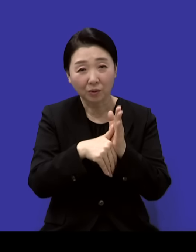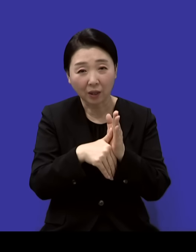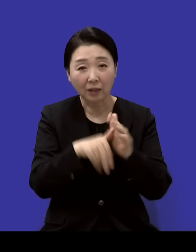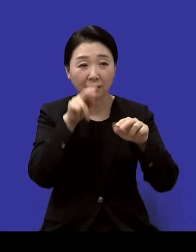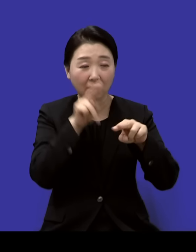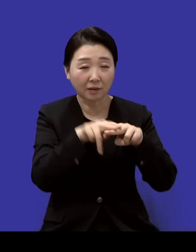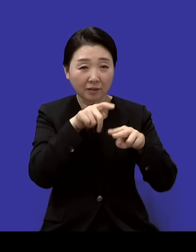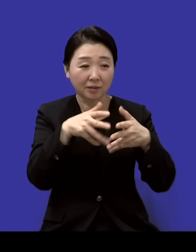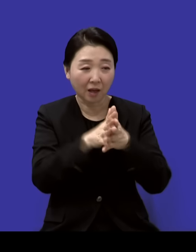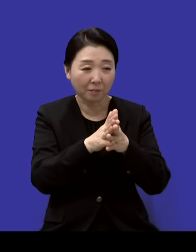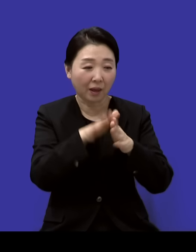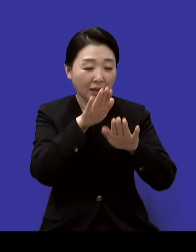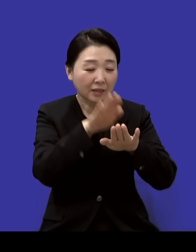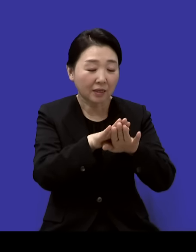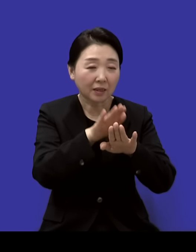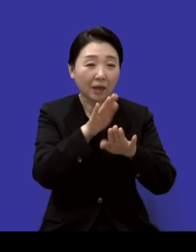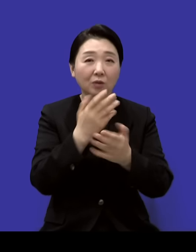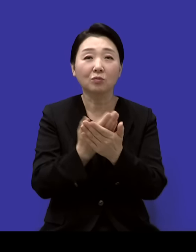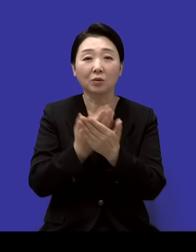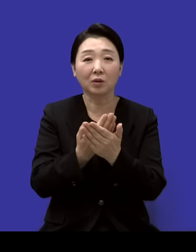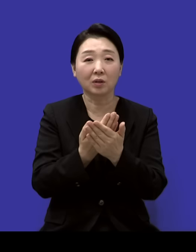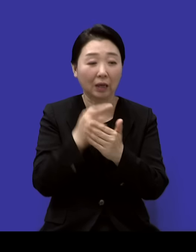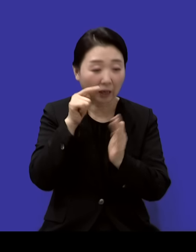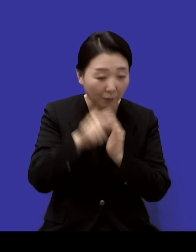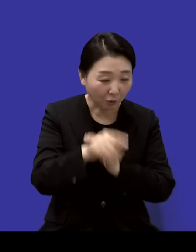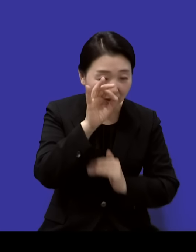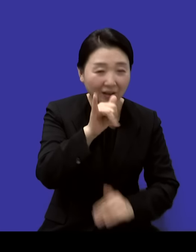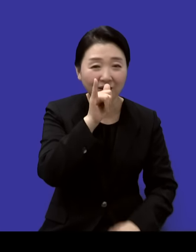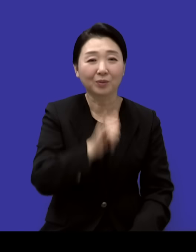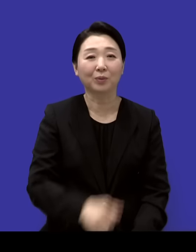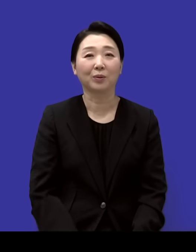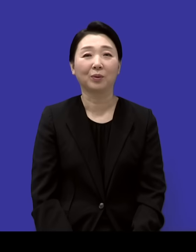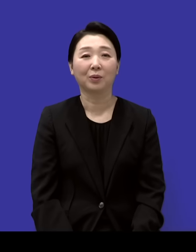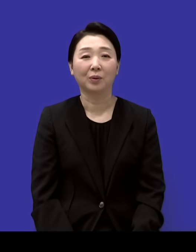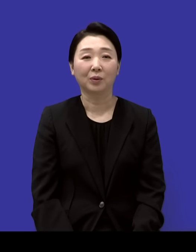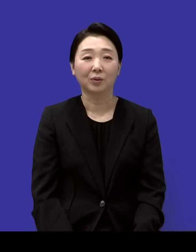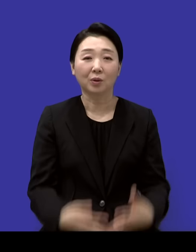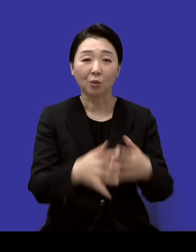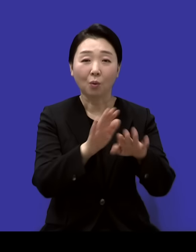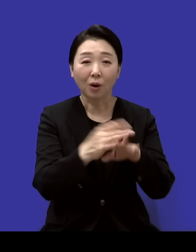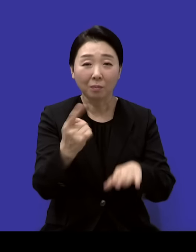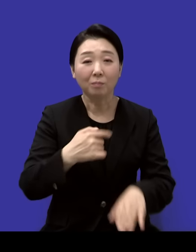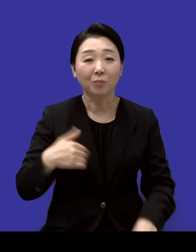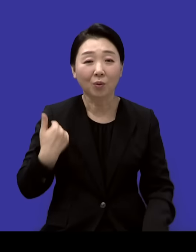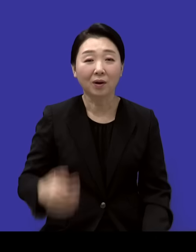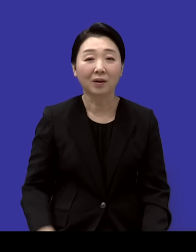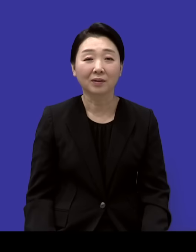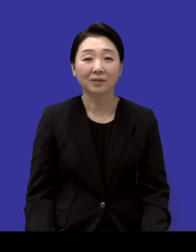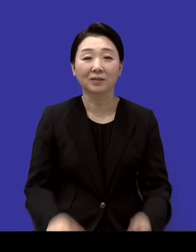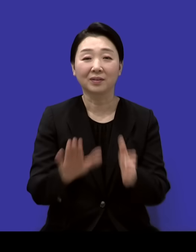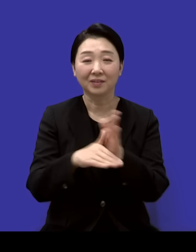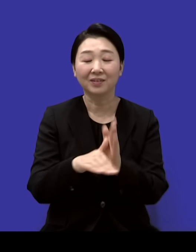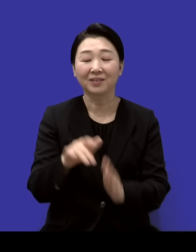있게 해주세요. 이렇게 기도하고 새벽기도 오는데 그 자리에 있어요 지갑이. 어떻게 와 있는지 좀 몰라요. 아니 그러니까 그럴 때 다